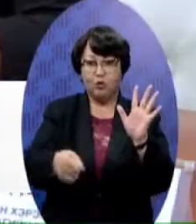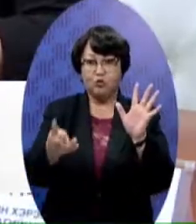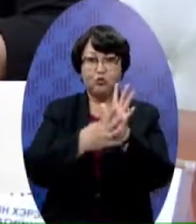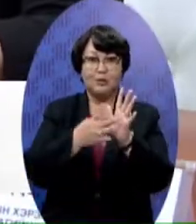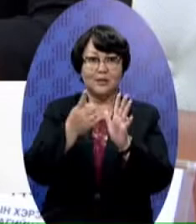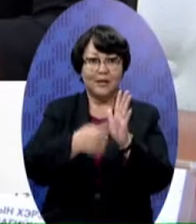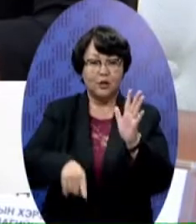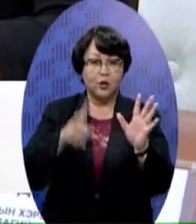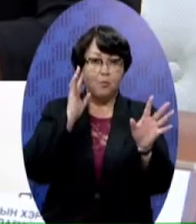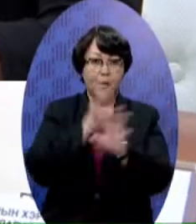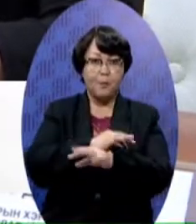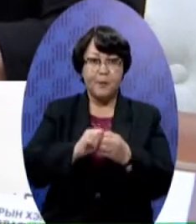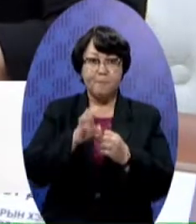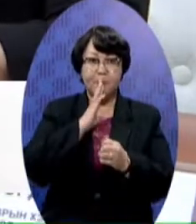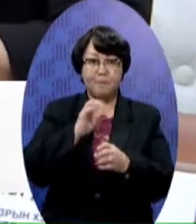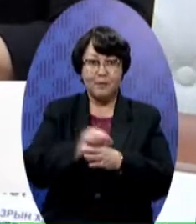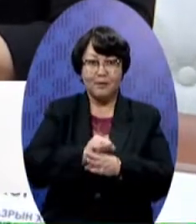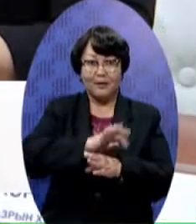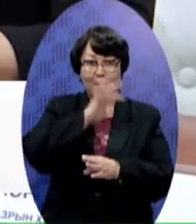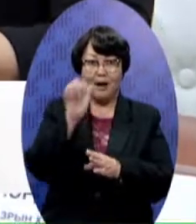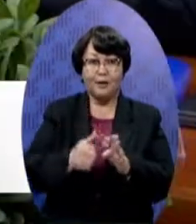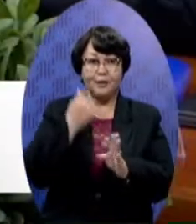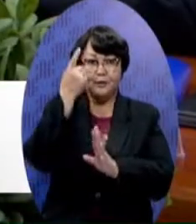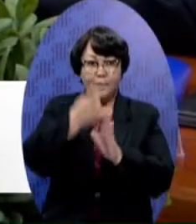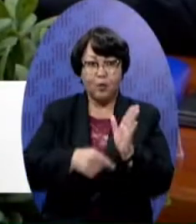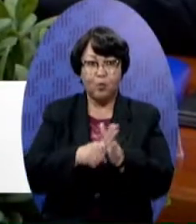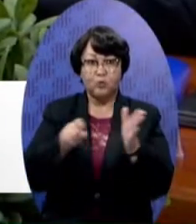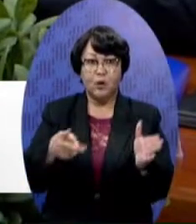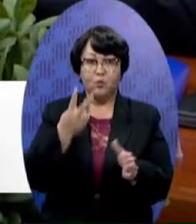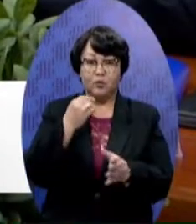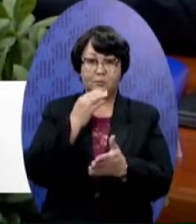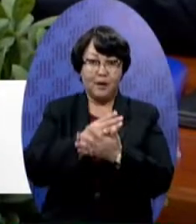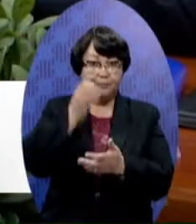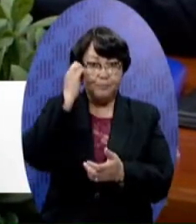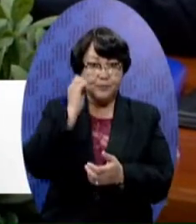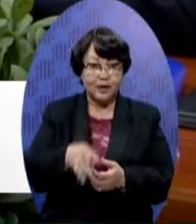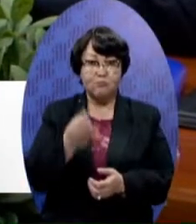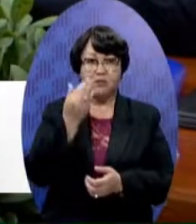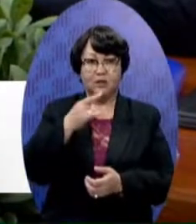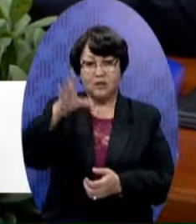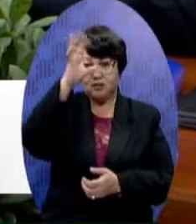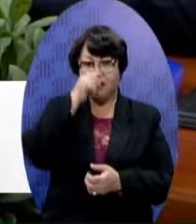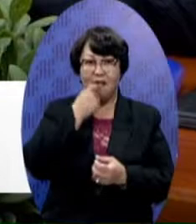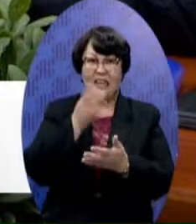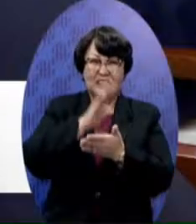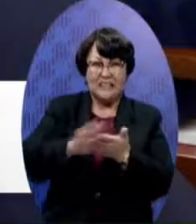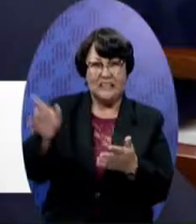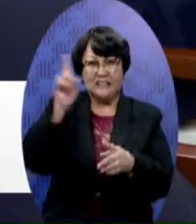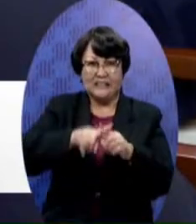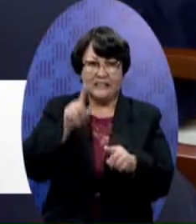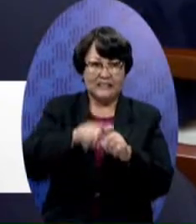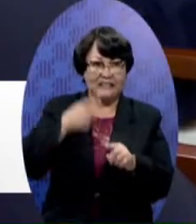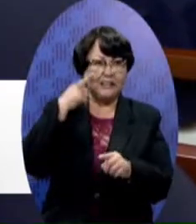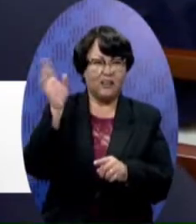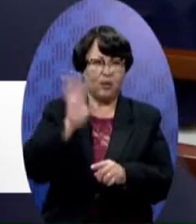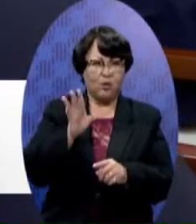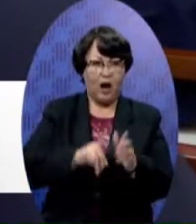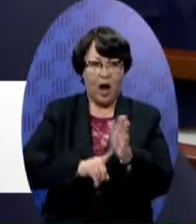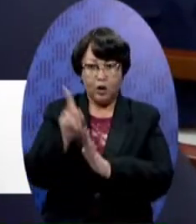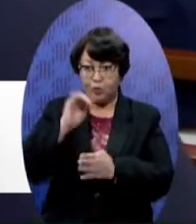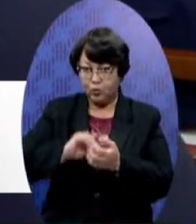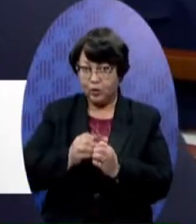Бидэнд бэлтгэлээ хангах ганцхан сарын хугацаа үлдээд байгааг шадар сайд сануулад шинээр олон санаа нэмэлгүй эхэлж төлөвлөсөн ажлаа чанартай